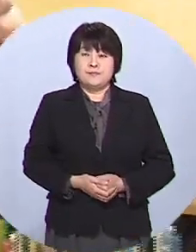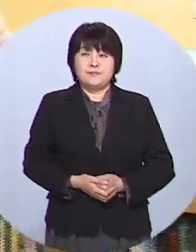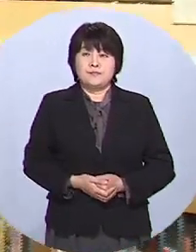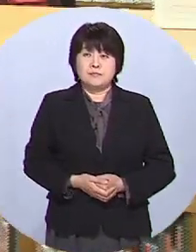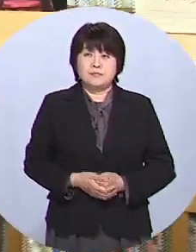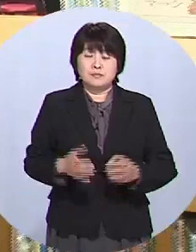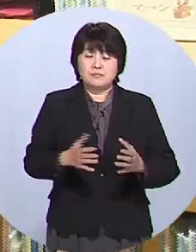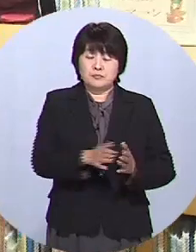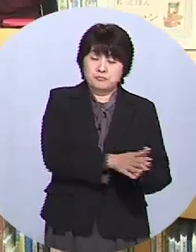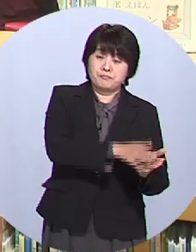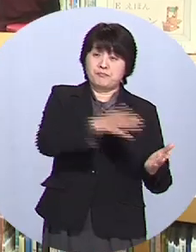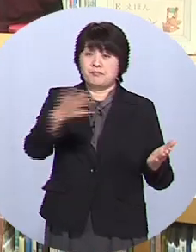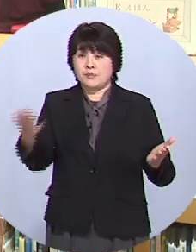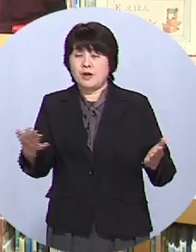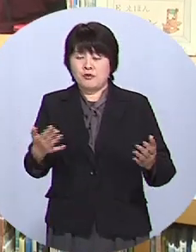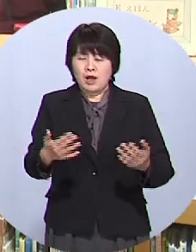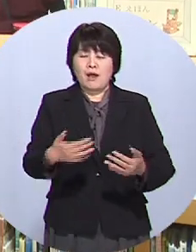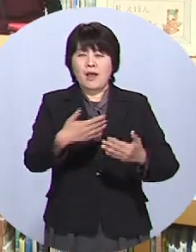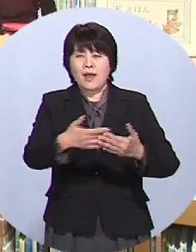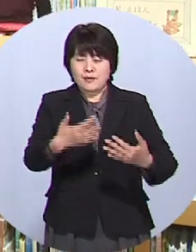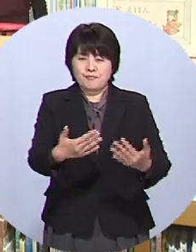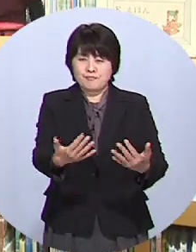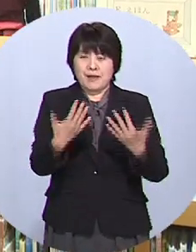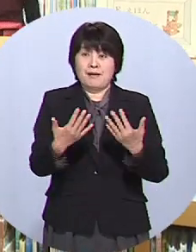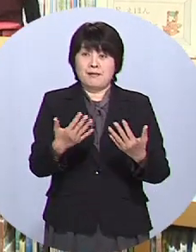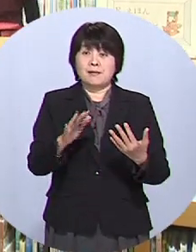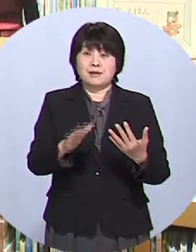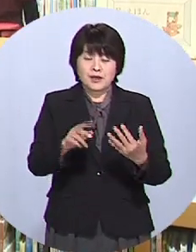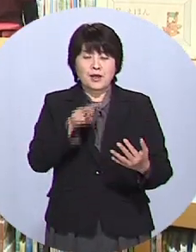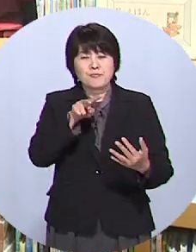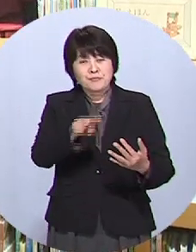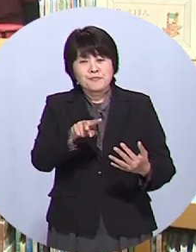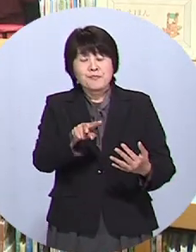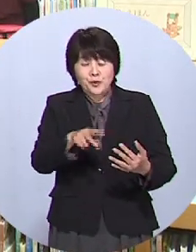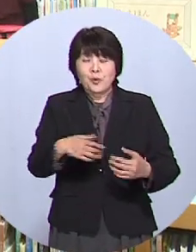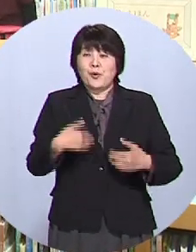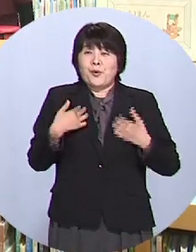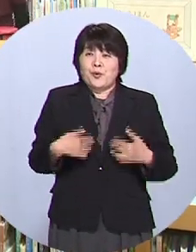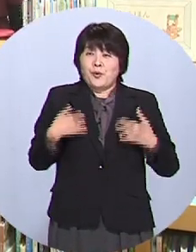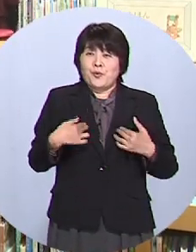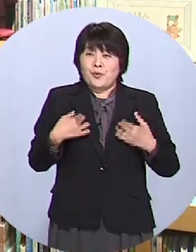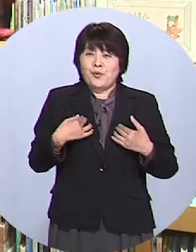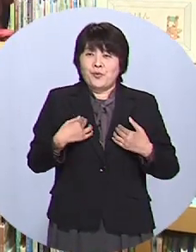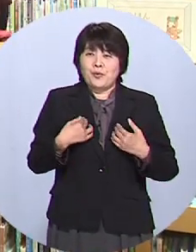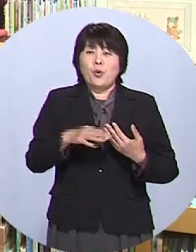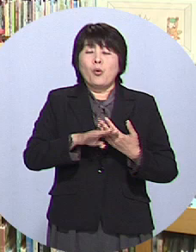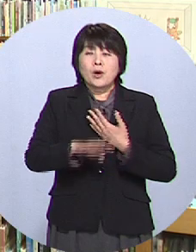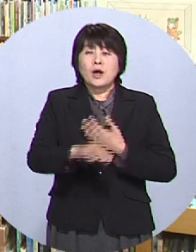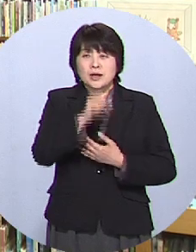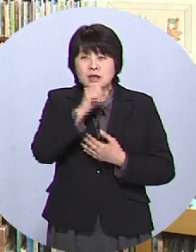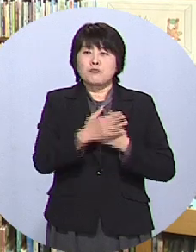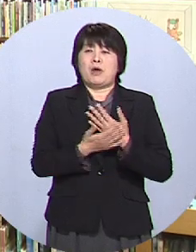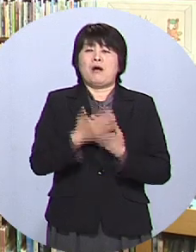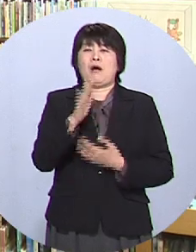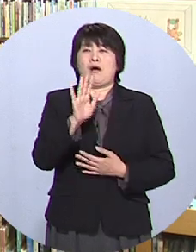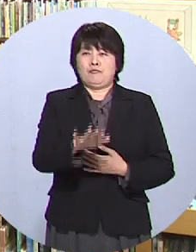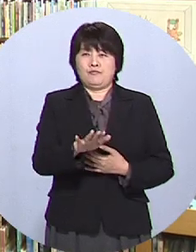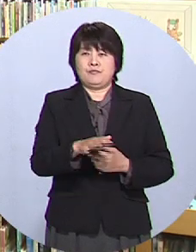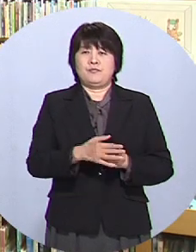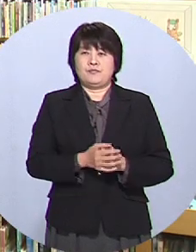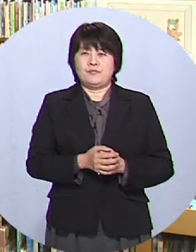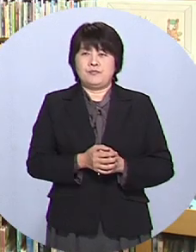大きい絵本は絵に迫力があって見ているだけで楽しいですが、他にも用途があるんです。それ